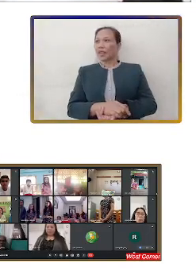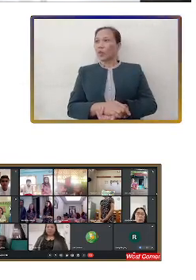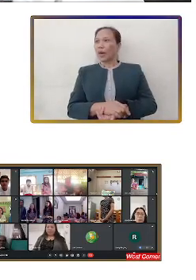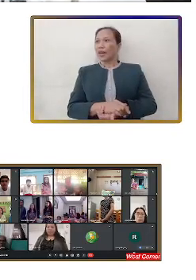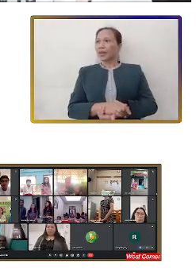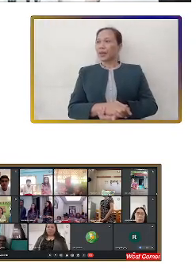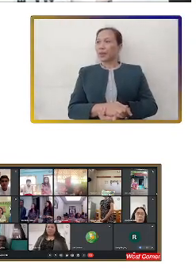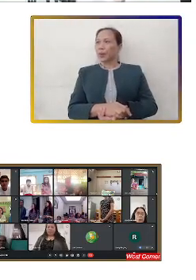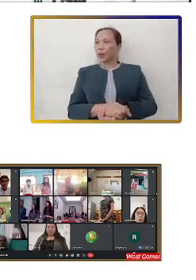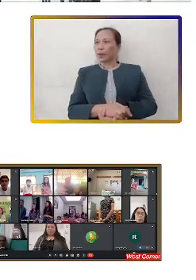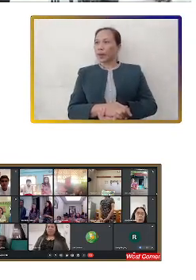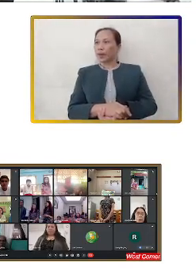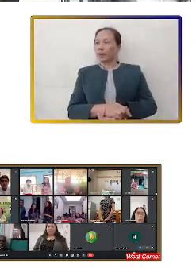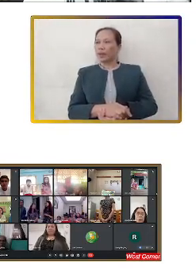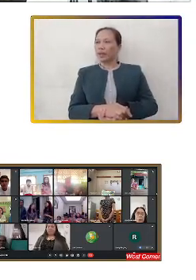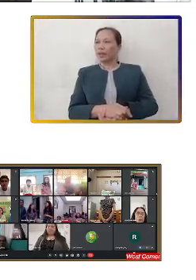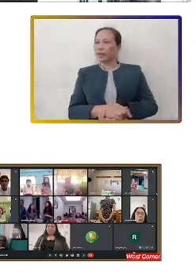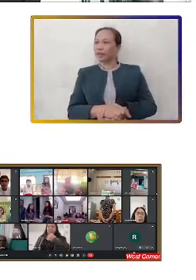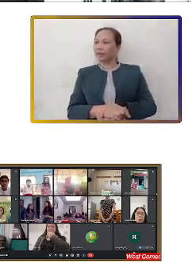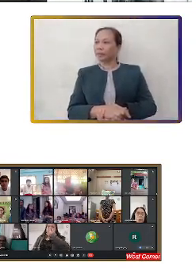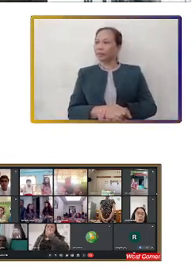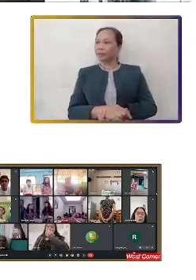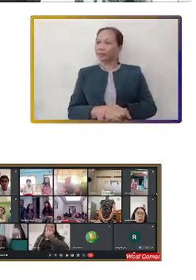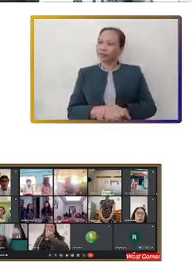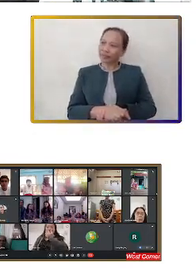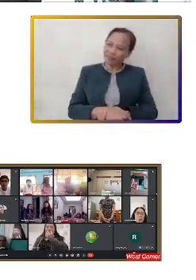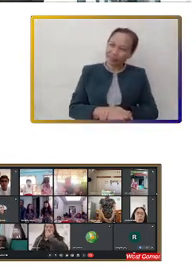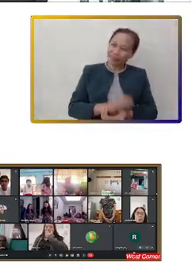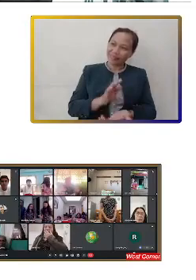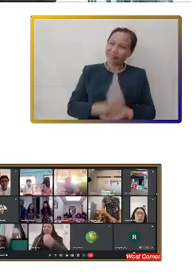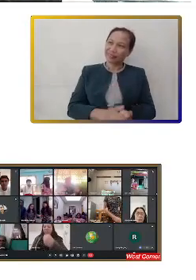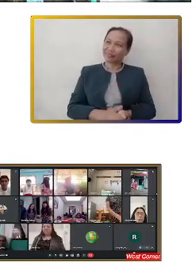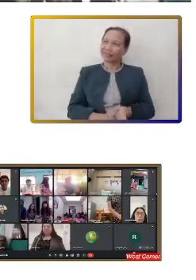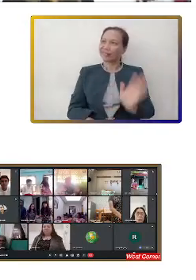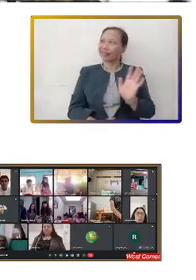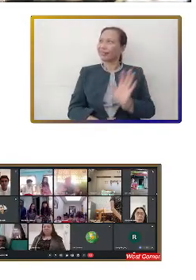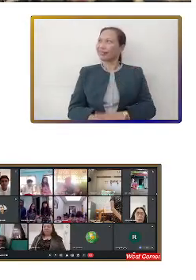Sa susunod siguro yung mga hindi makita, no? Dala kayo ng ano.